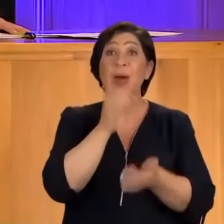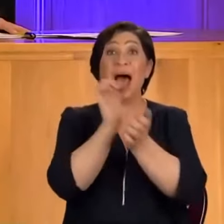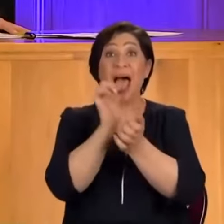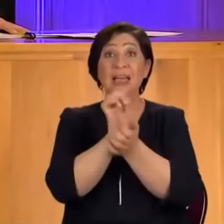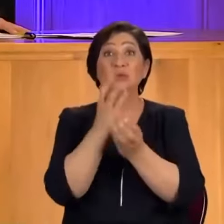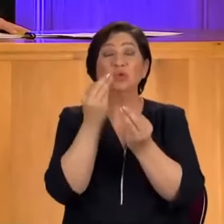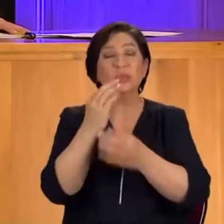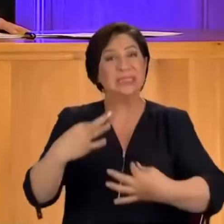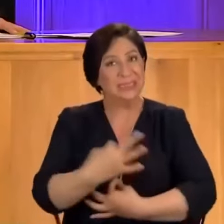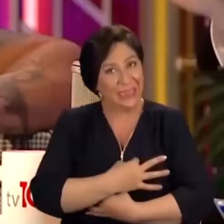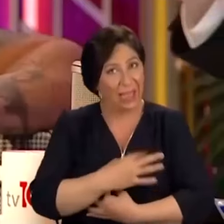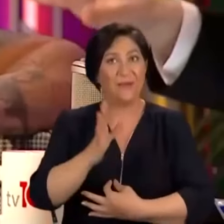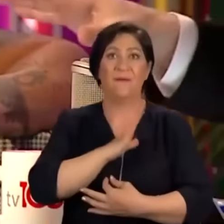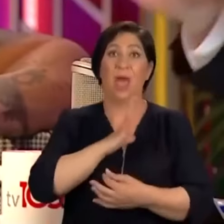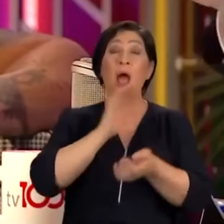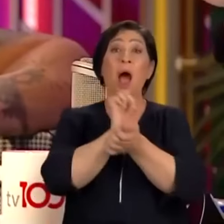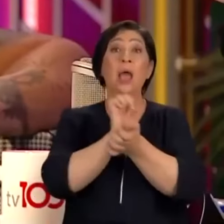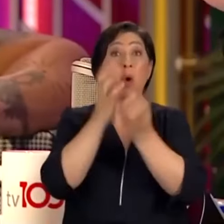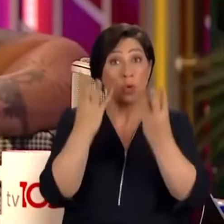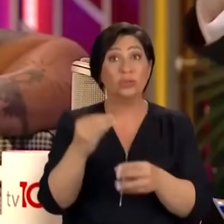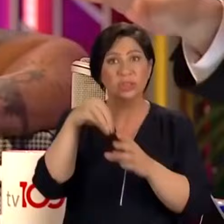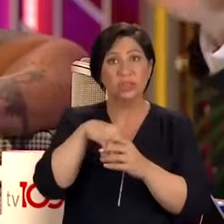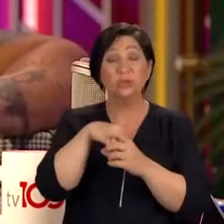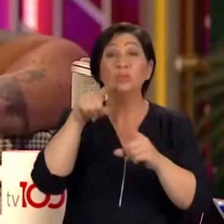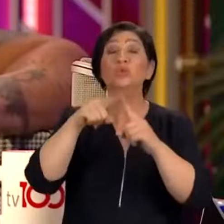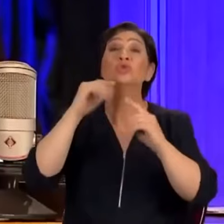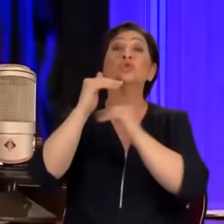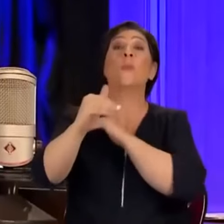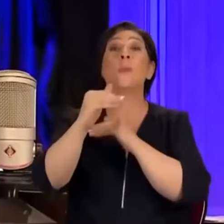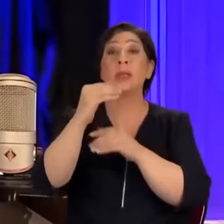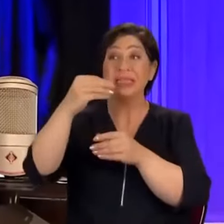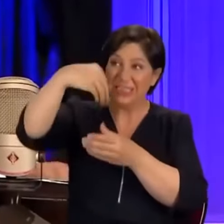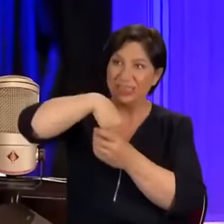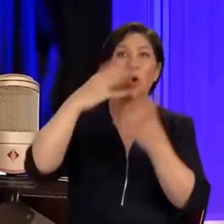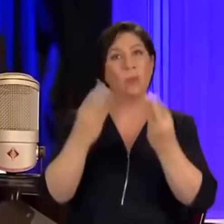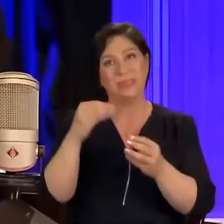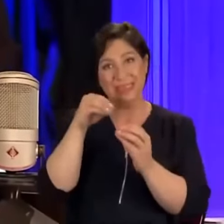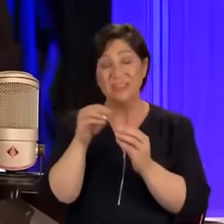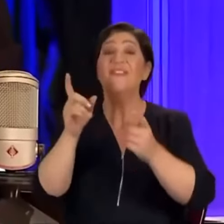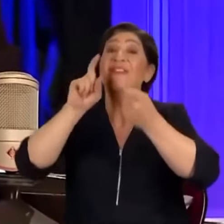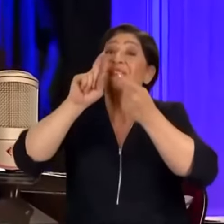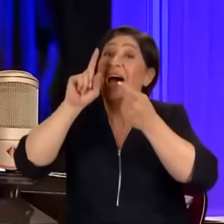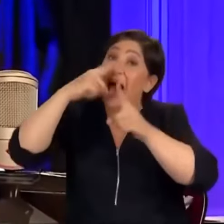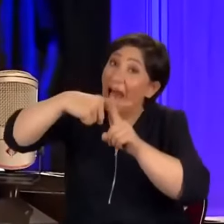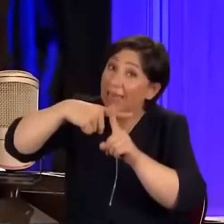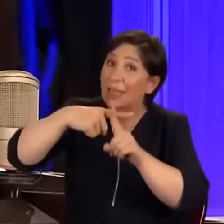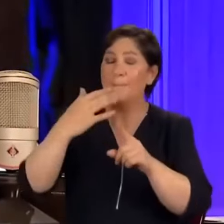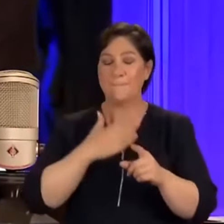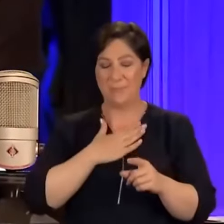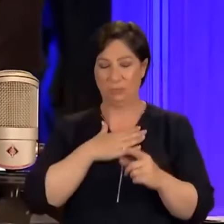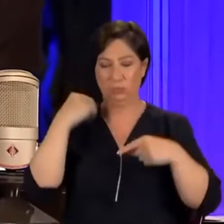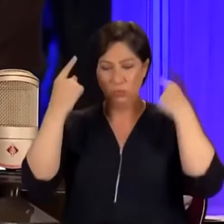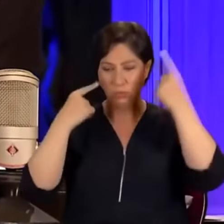da ailesine çok saygı duyuyorlar aile oldukları için bu toplumun bir parçası olmak için ve benim